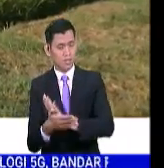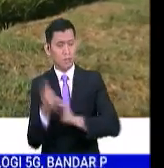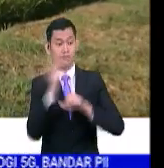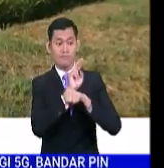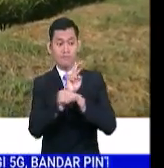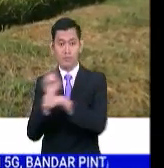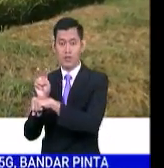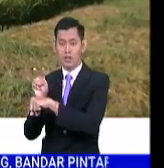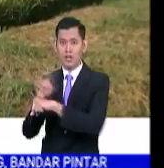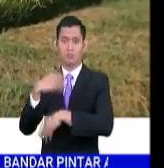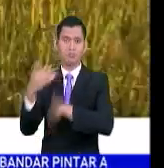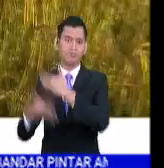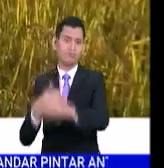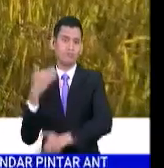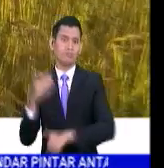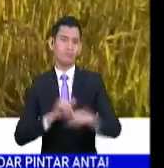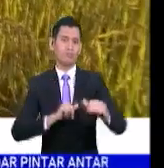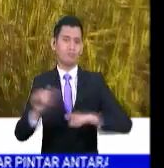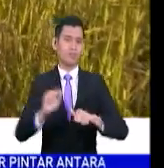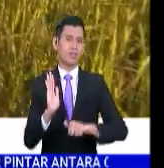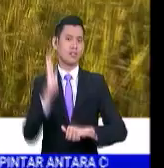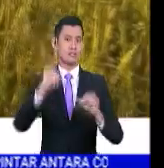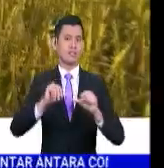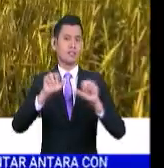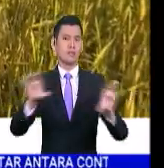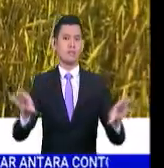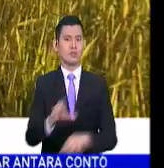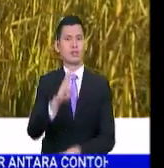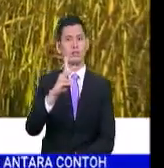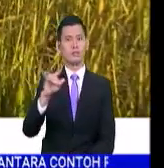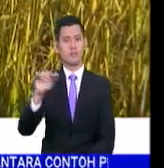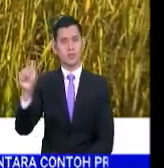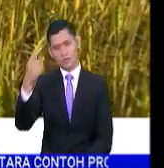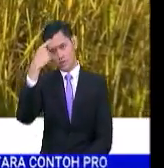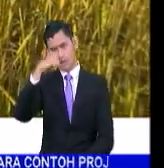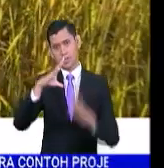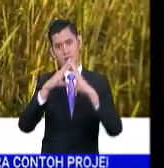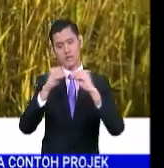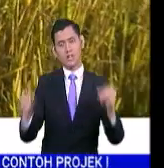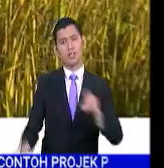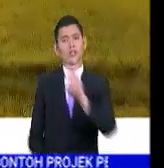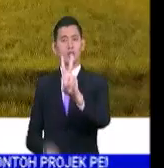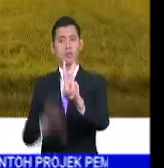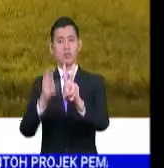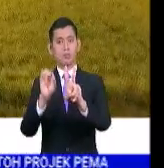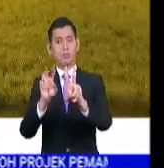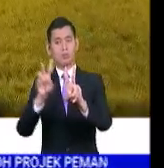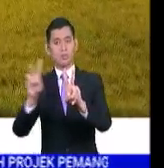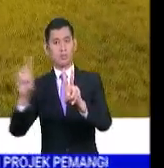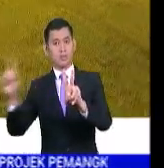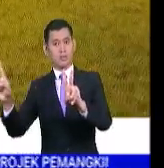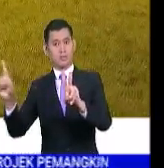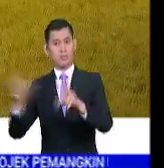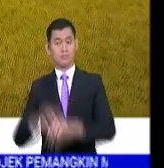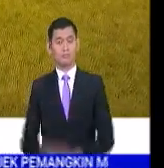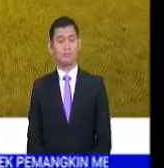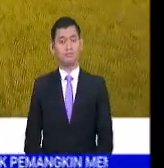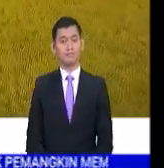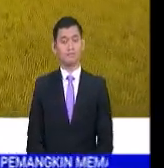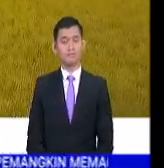pemantauan kemajuan aktiviti akan terus dijalankan pihak MADA sehingga selesai musim 2021.